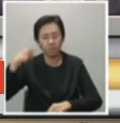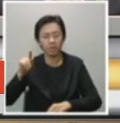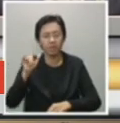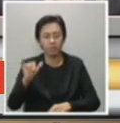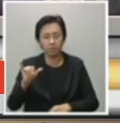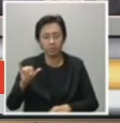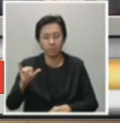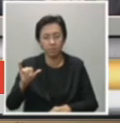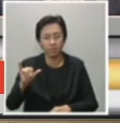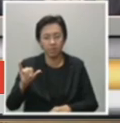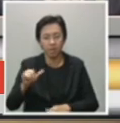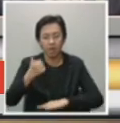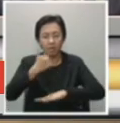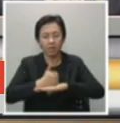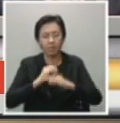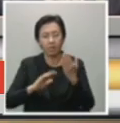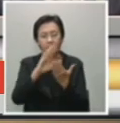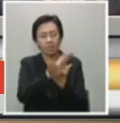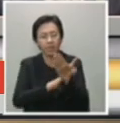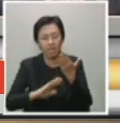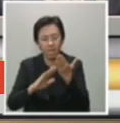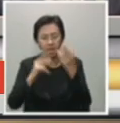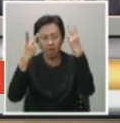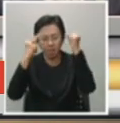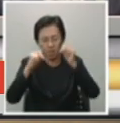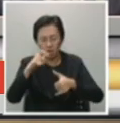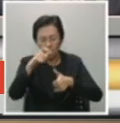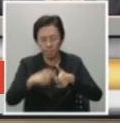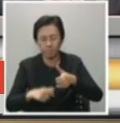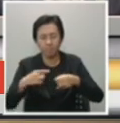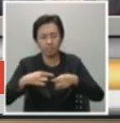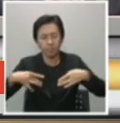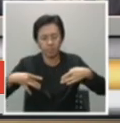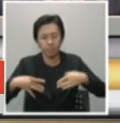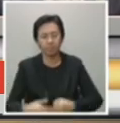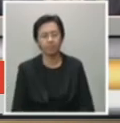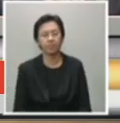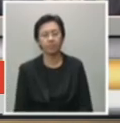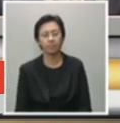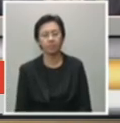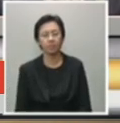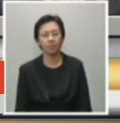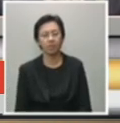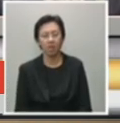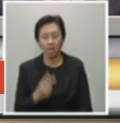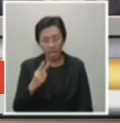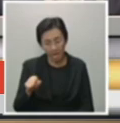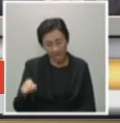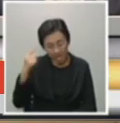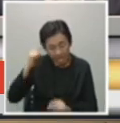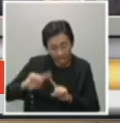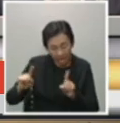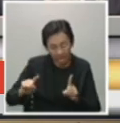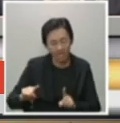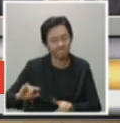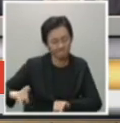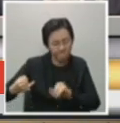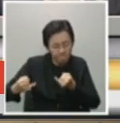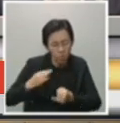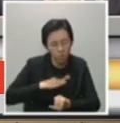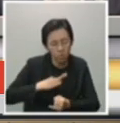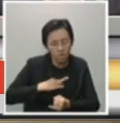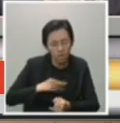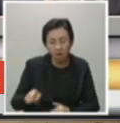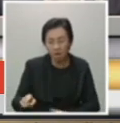าเป็นผู้นำประเทศที่มีพฤติกรรมไม่เหมาะสมมองคนเห็นต่างเป็นศัตรูปิดป